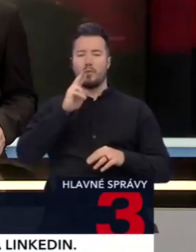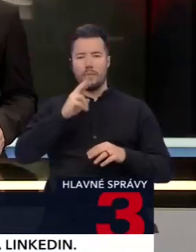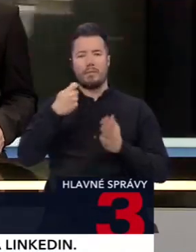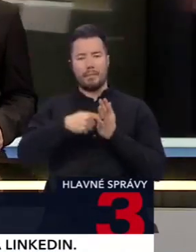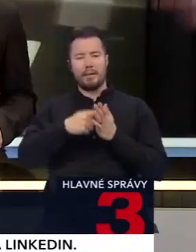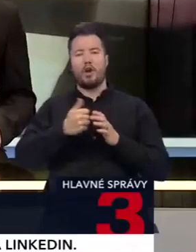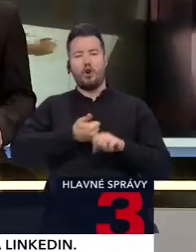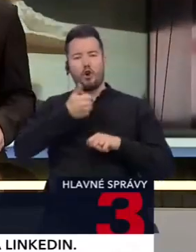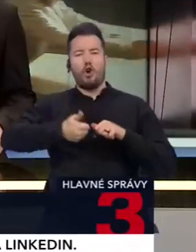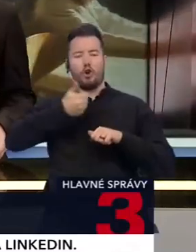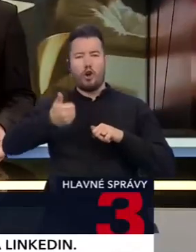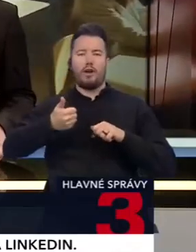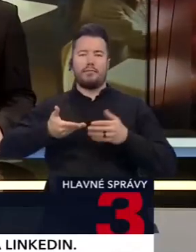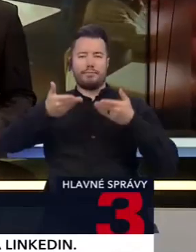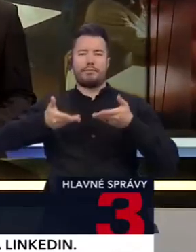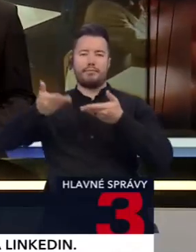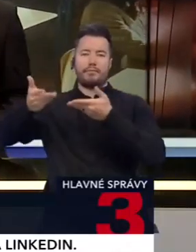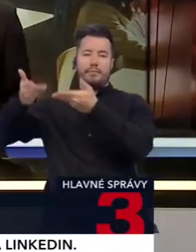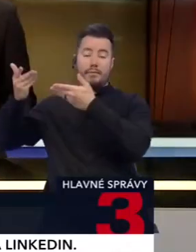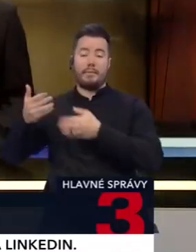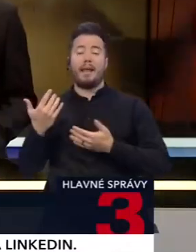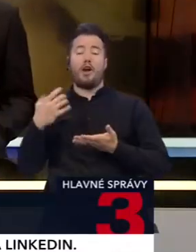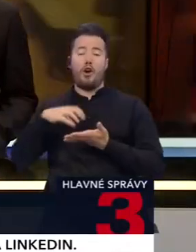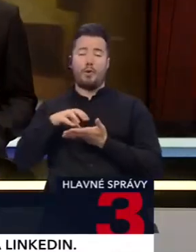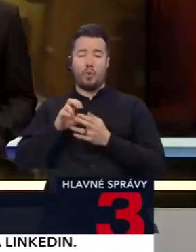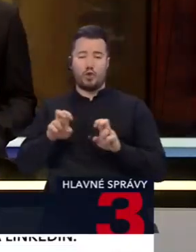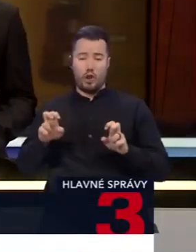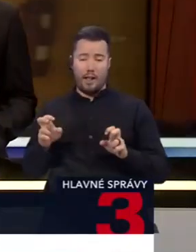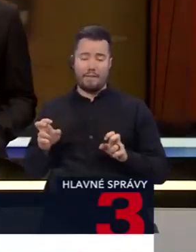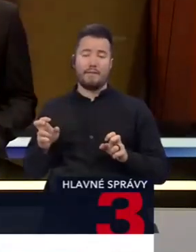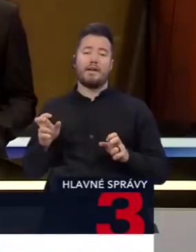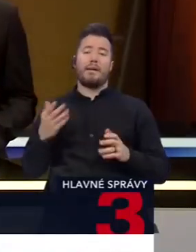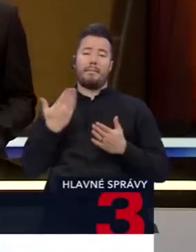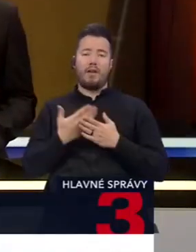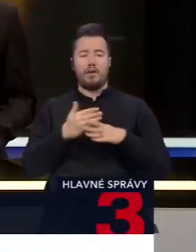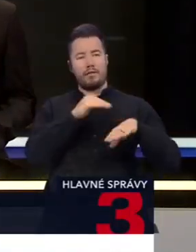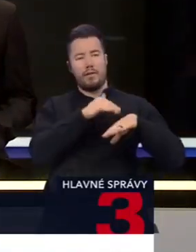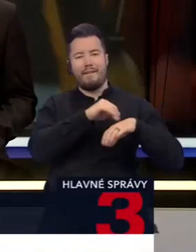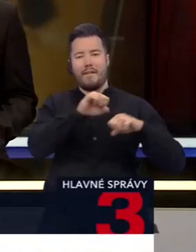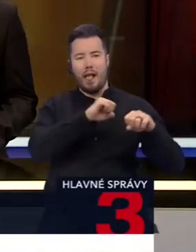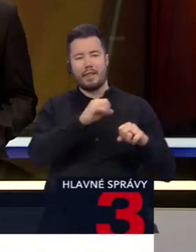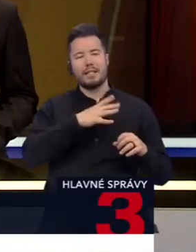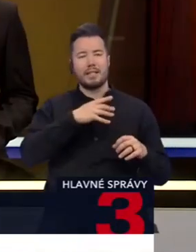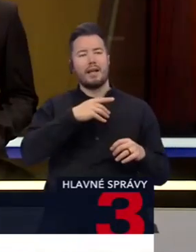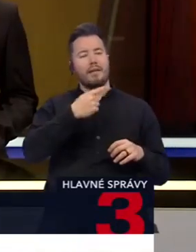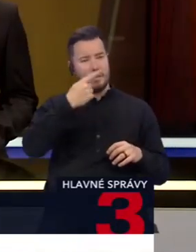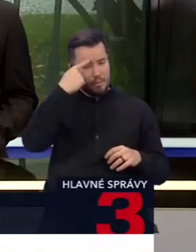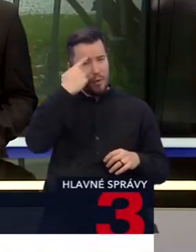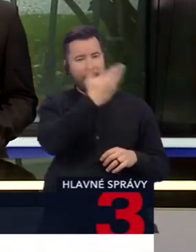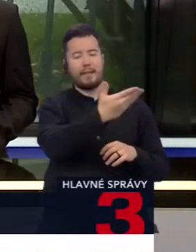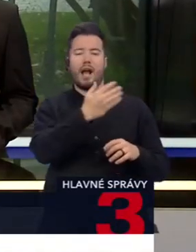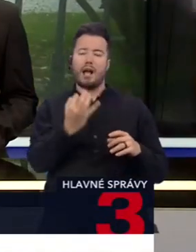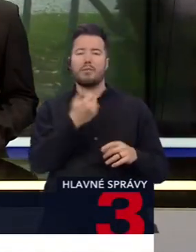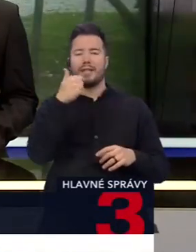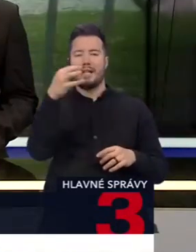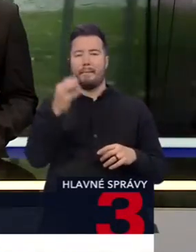Komora učiteľov to prišla vláde pripomenúť. Pedagógovia žiadajú zvýšenie platov aspoň o 11%. Minister školstva hovorí,